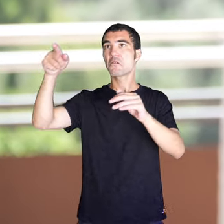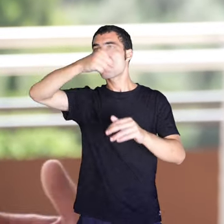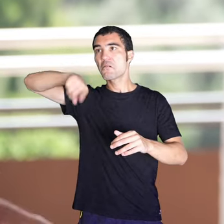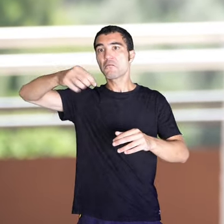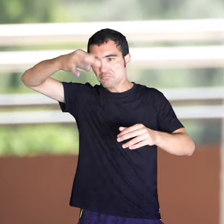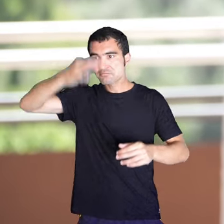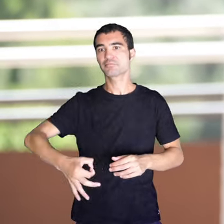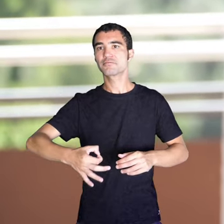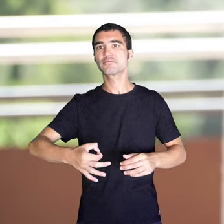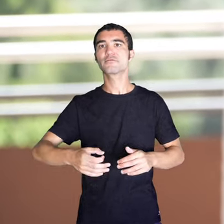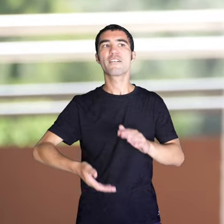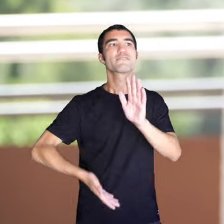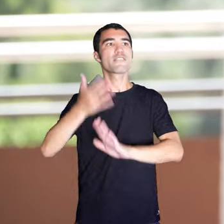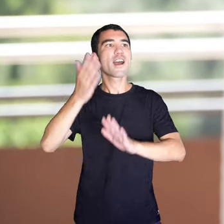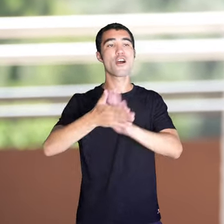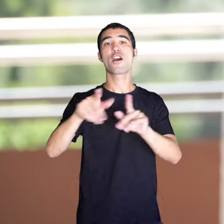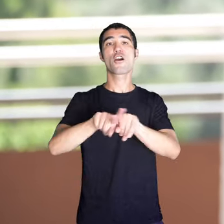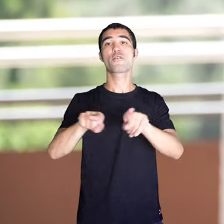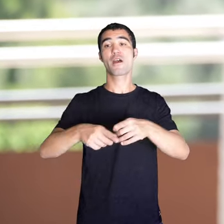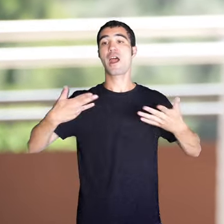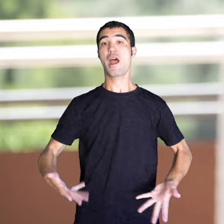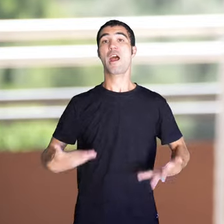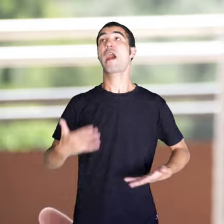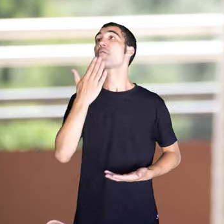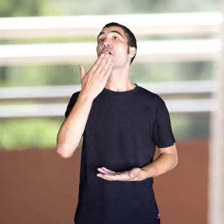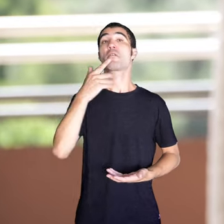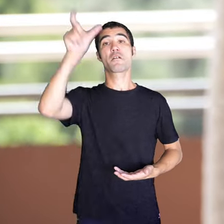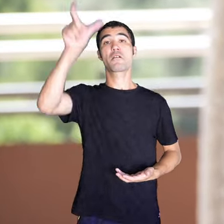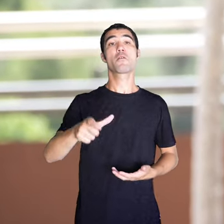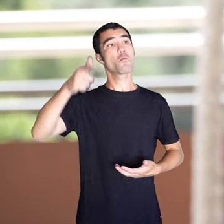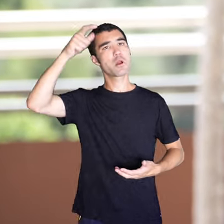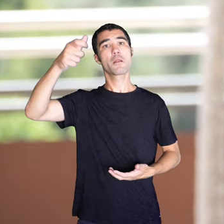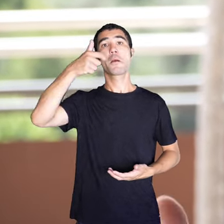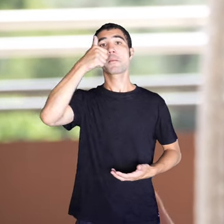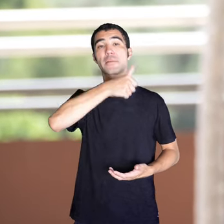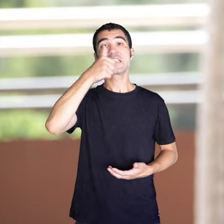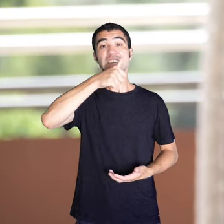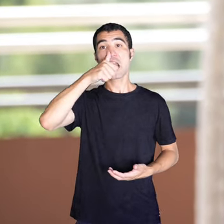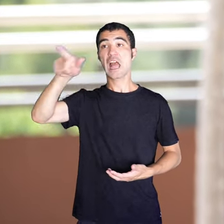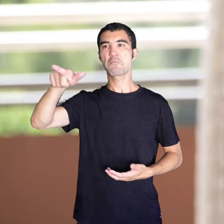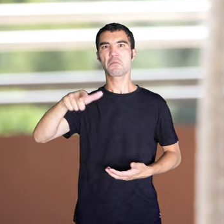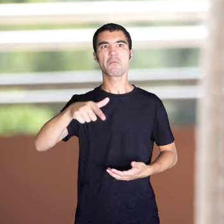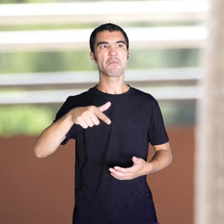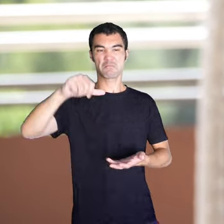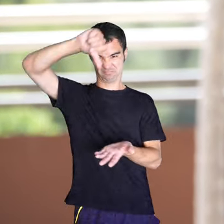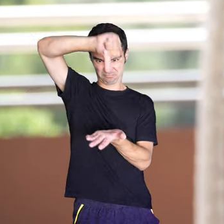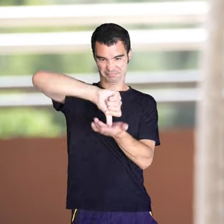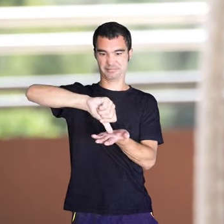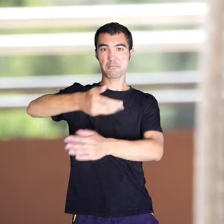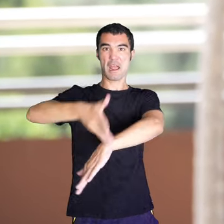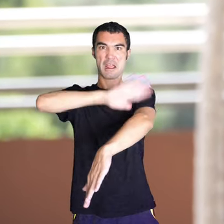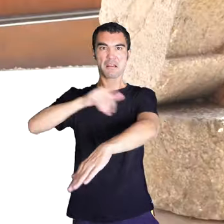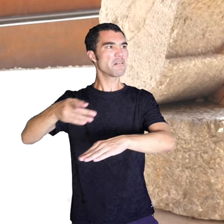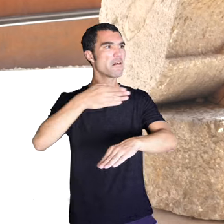Així com entenem que ara, per exemple, un Viní Salamer coneix més la mà que qualcú de